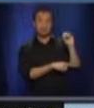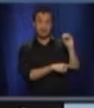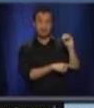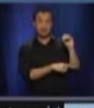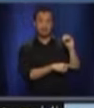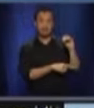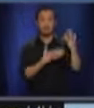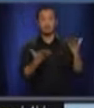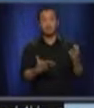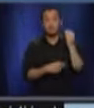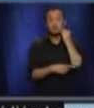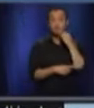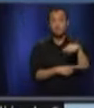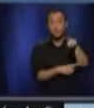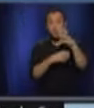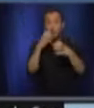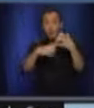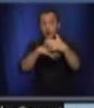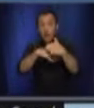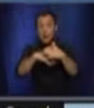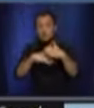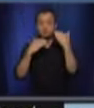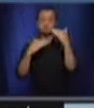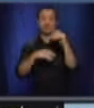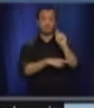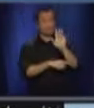orange, le maximum, c'est 25. Ça va?